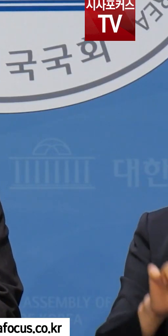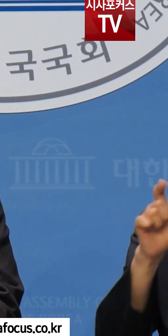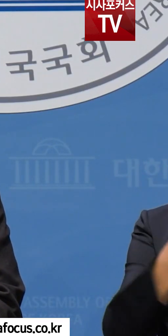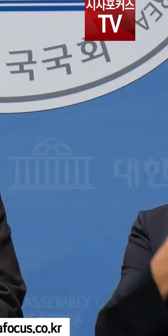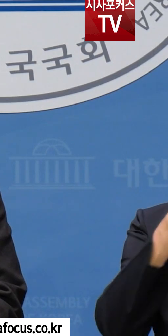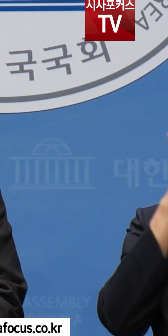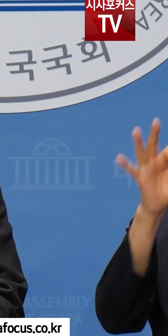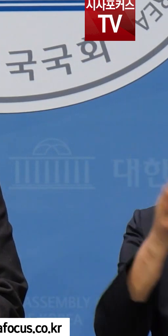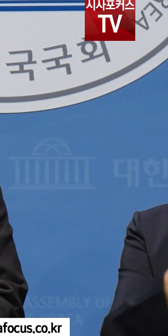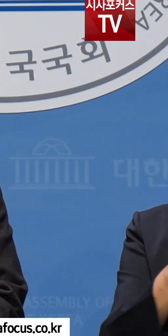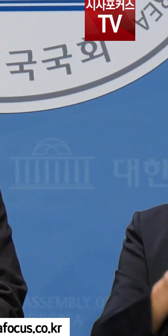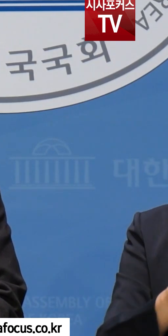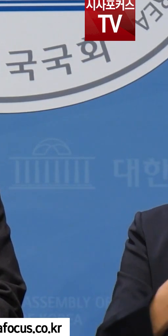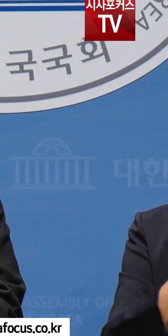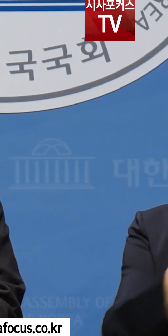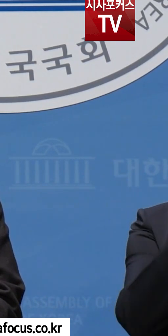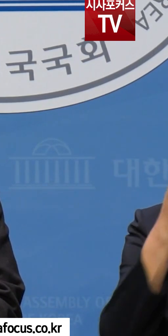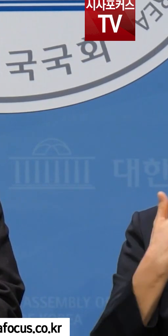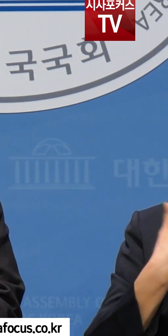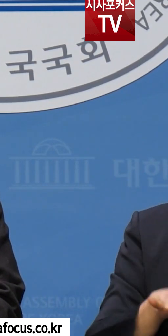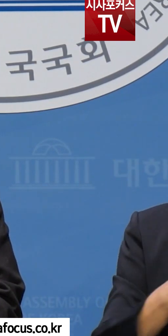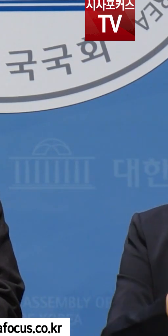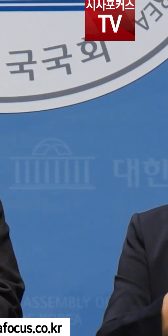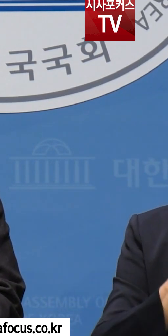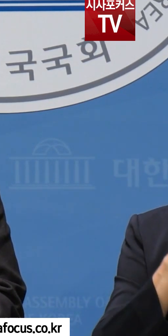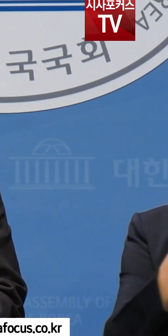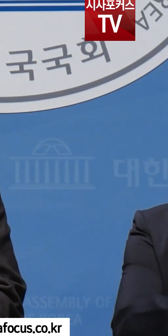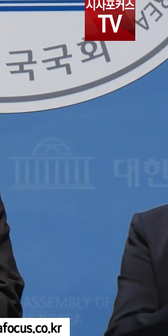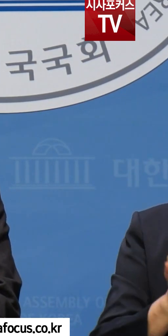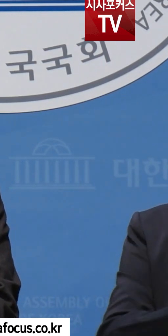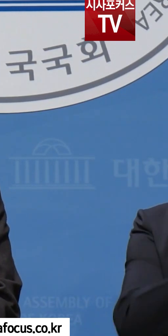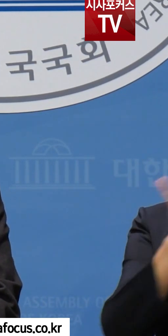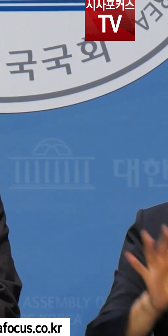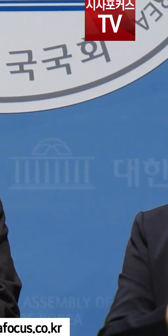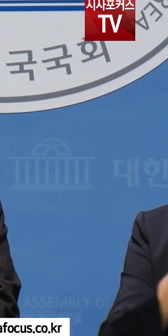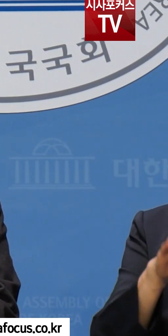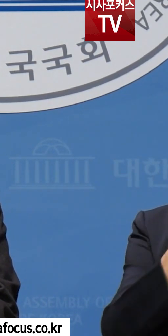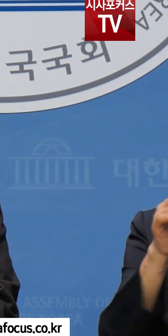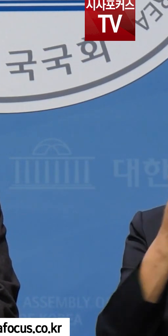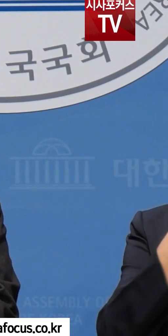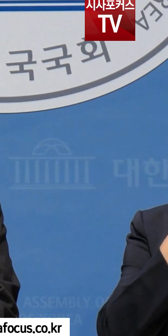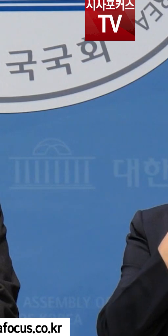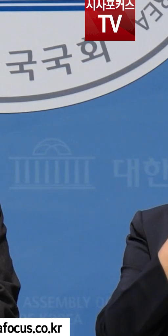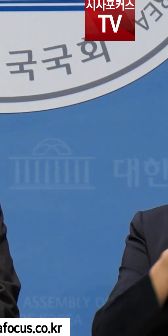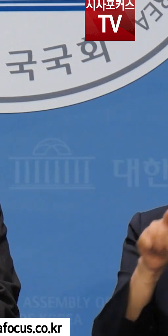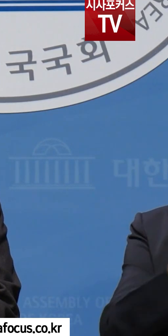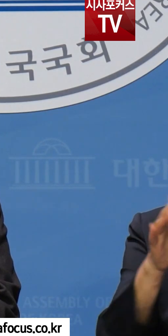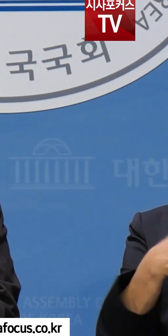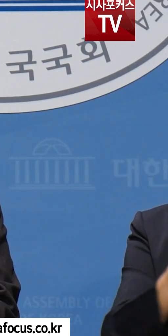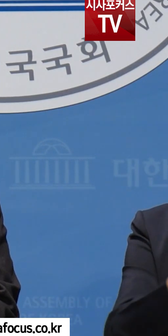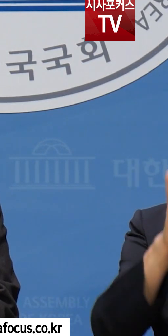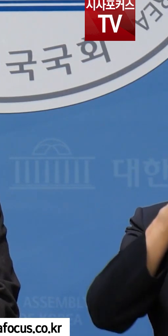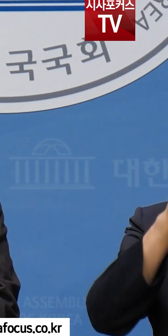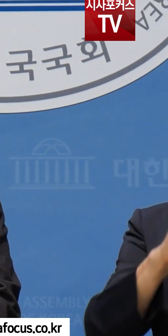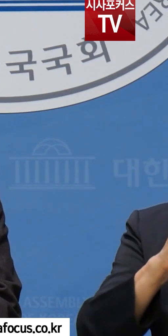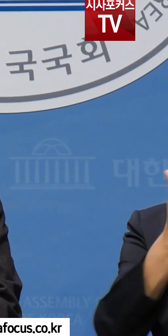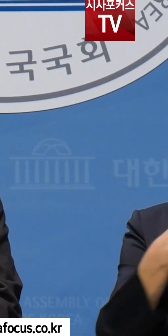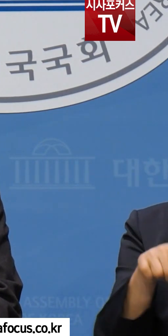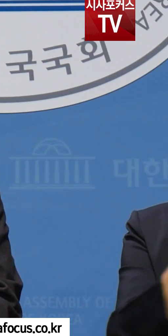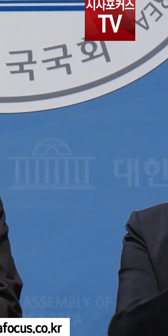2024년 예산은 사회적 약자를 보듬고 경제적 불평등을 해소하는 을을 위한 예산이어야